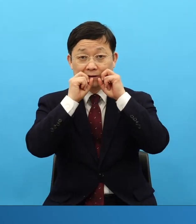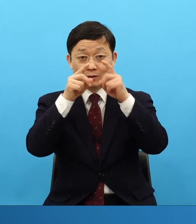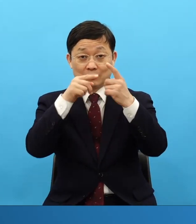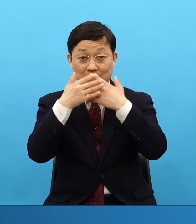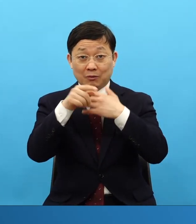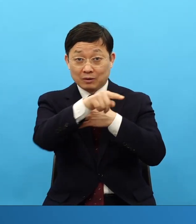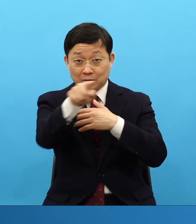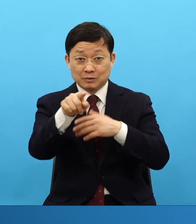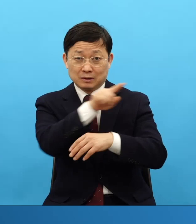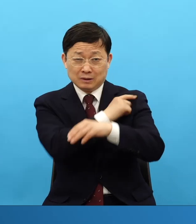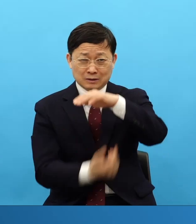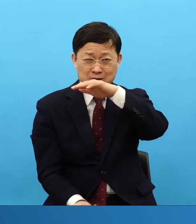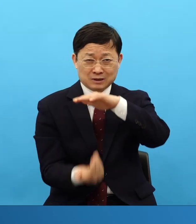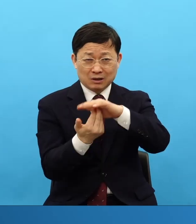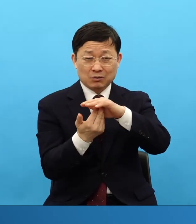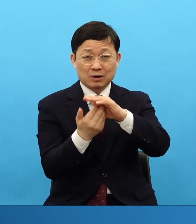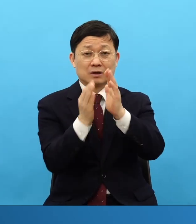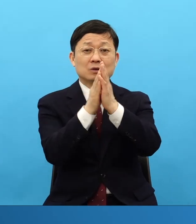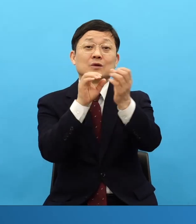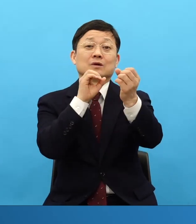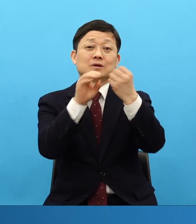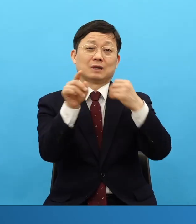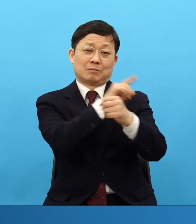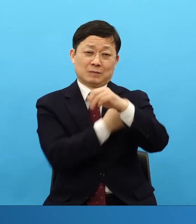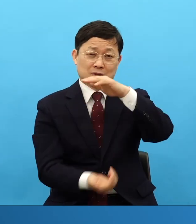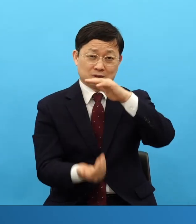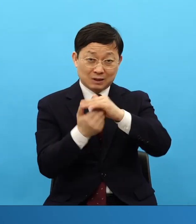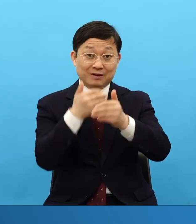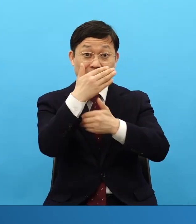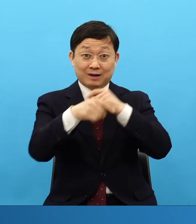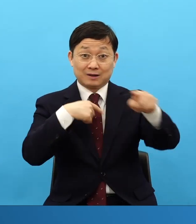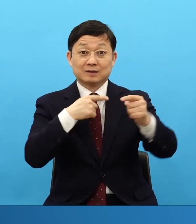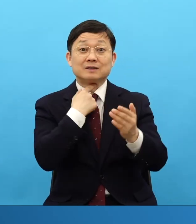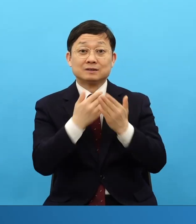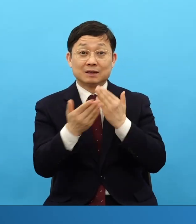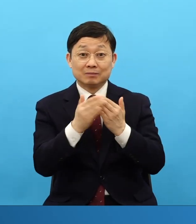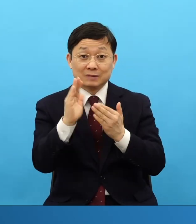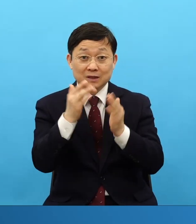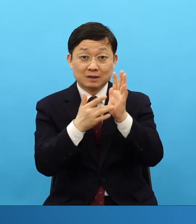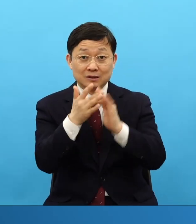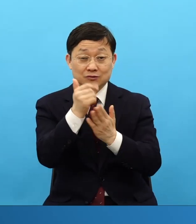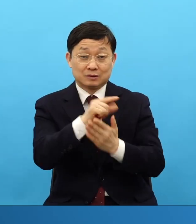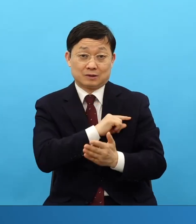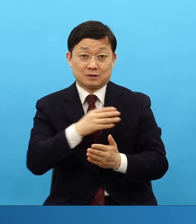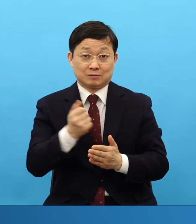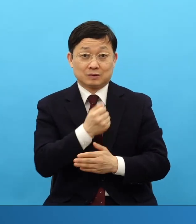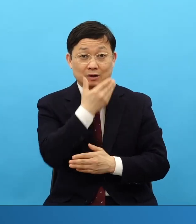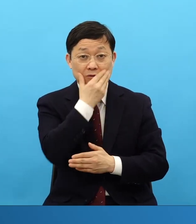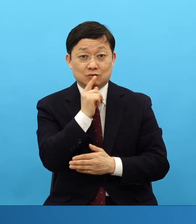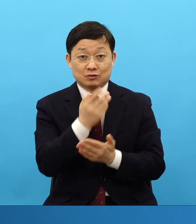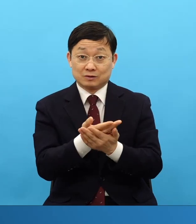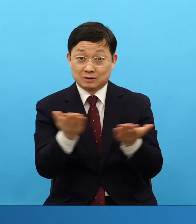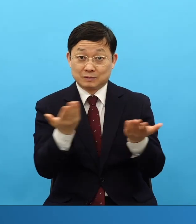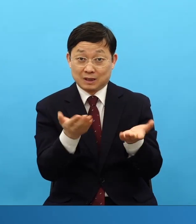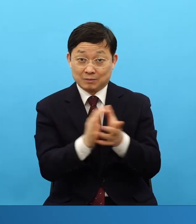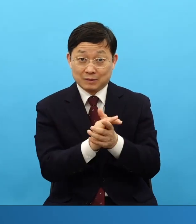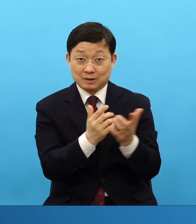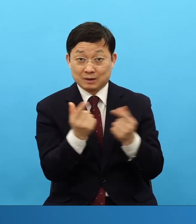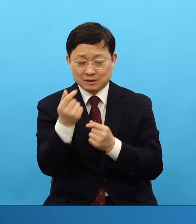역사들이 시작되기를 주 예수 이름으로 Bless 축복합니다. the name of the Lord. You have the greatest works arising in your life. 기도하겠습니다. Let's